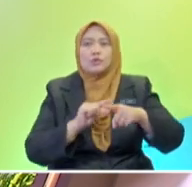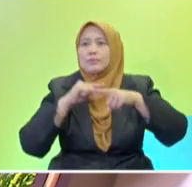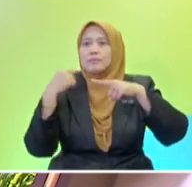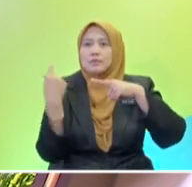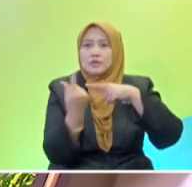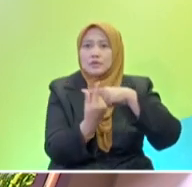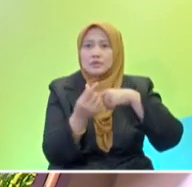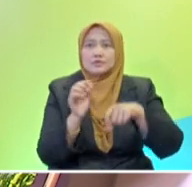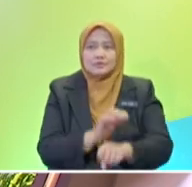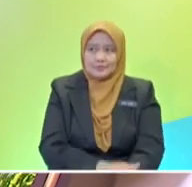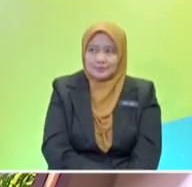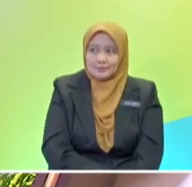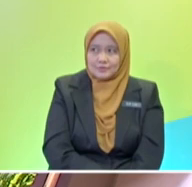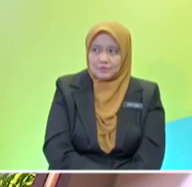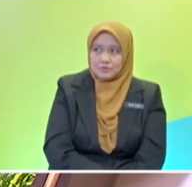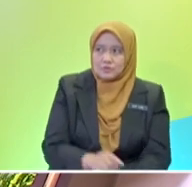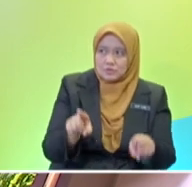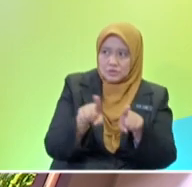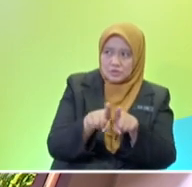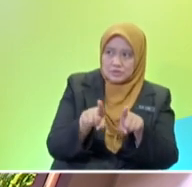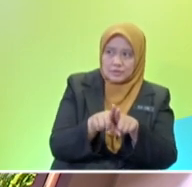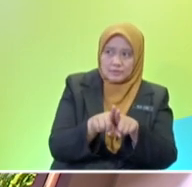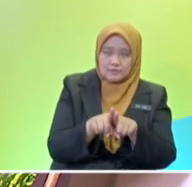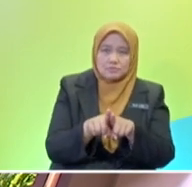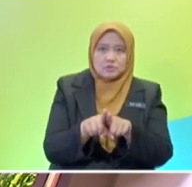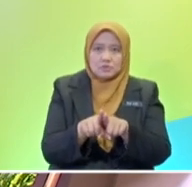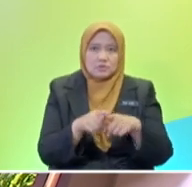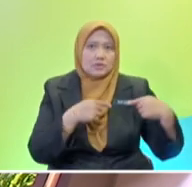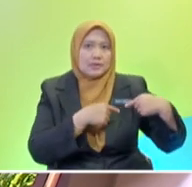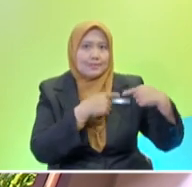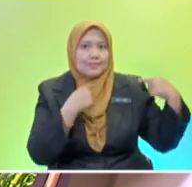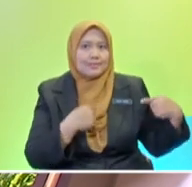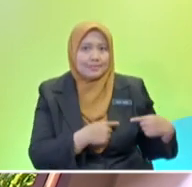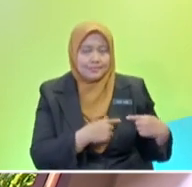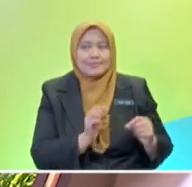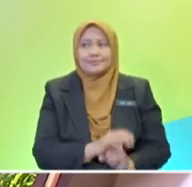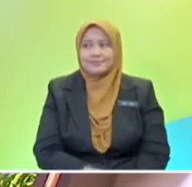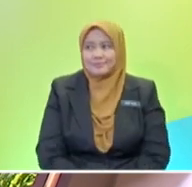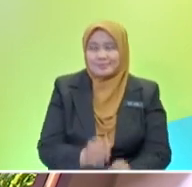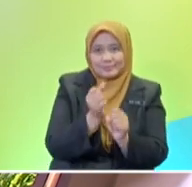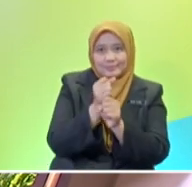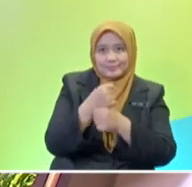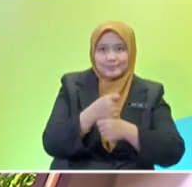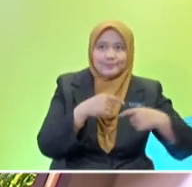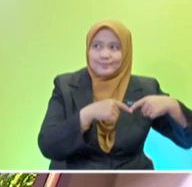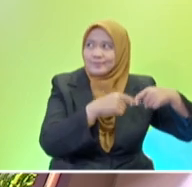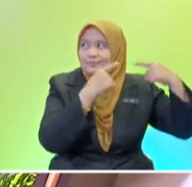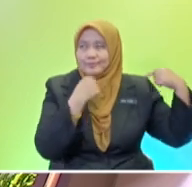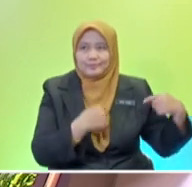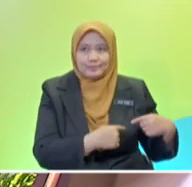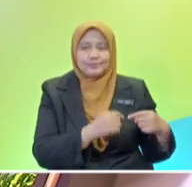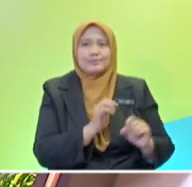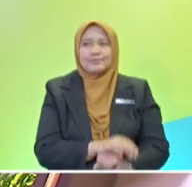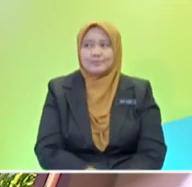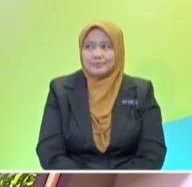kan? Yalah. Cuba perhatikan Din. Cuba perhatikan. Daun melengkung ni. Bentuk-bentuk macam love pun ada. Kan? Love